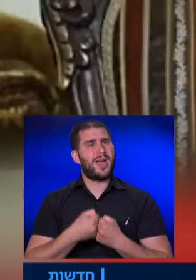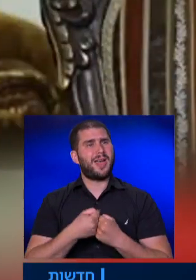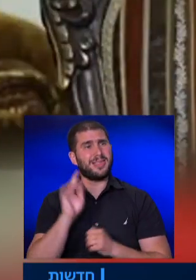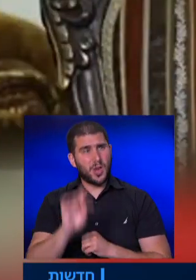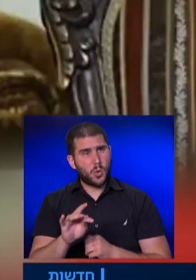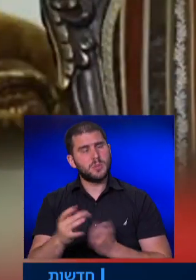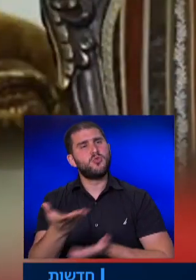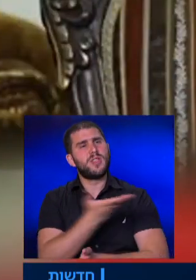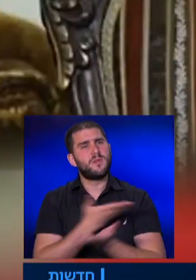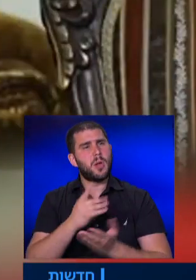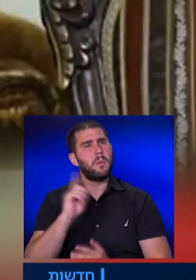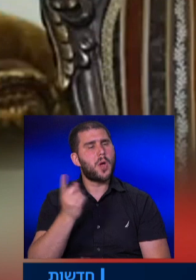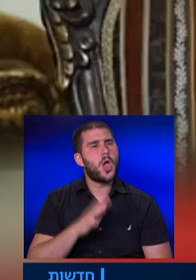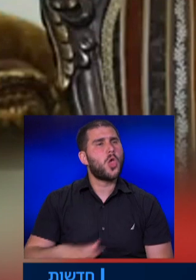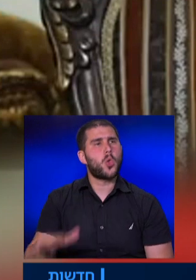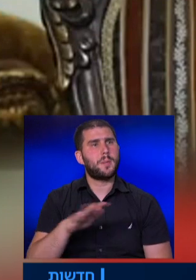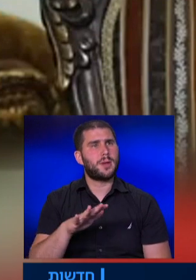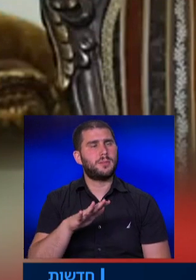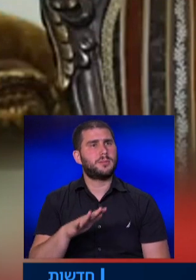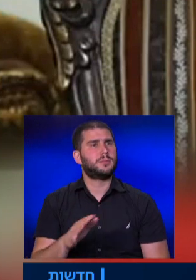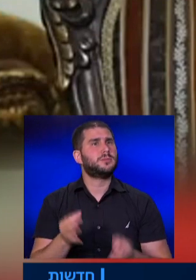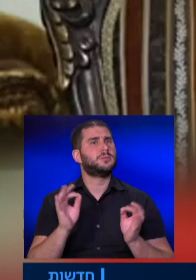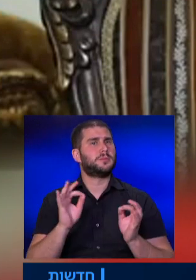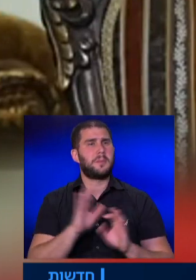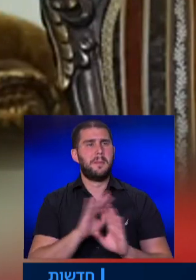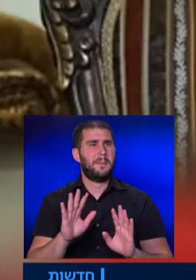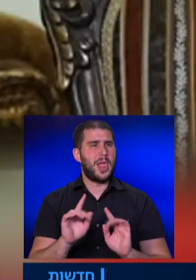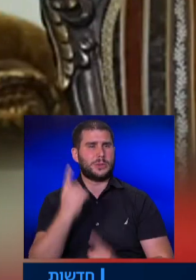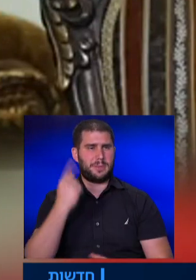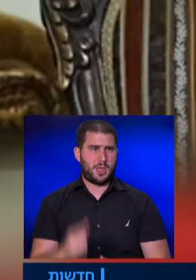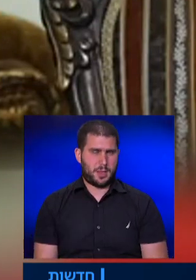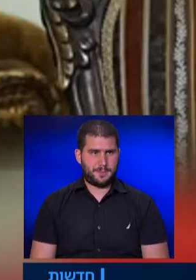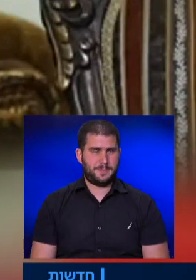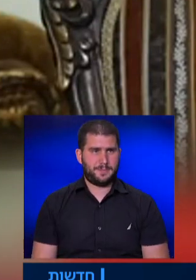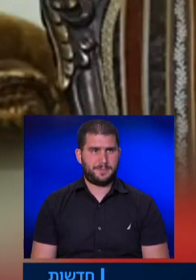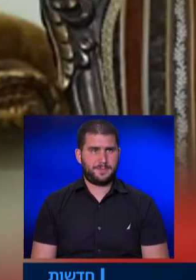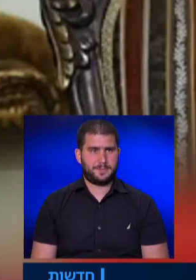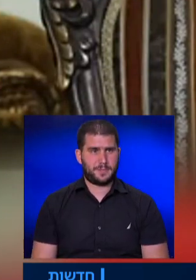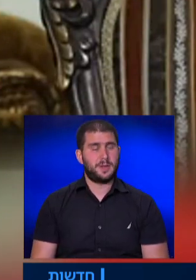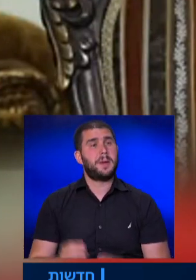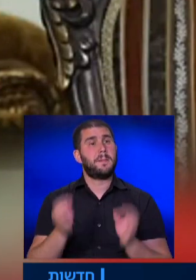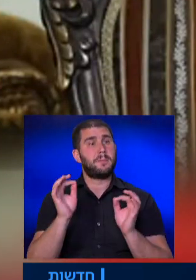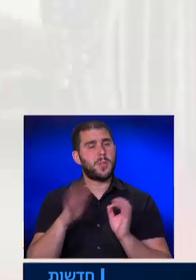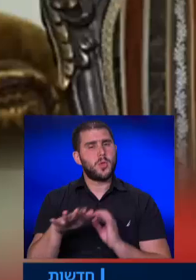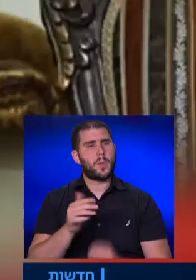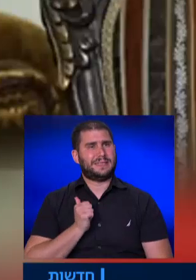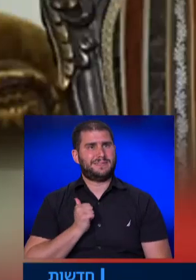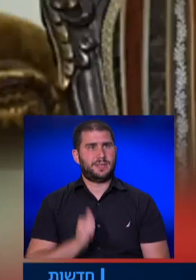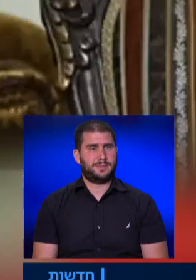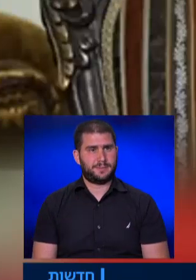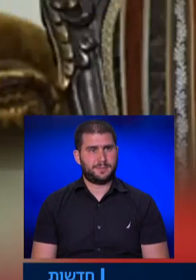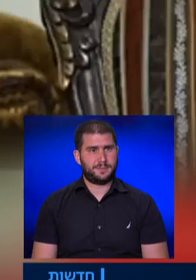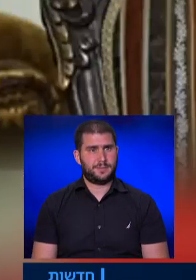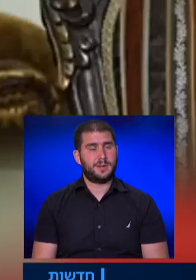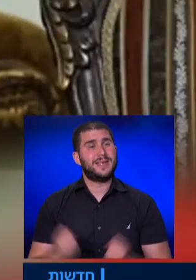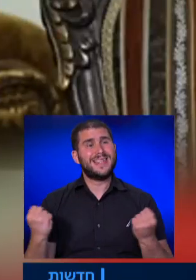حاله تعاون في كل المجالات من دون استثناء وخاصه في المجال العسكري